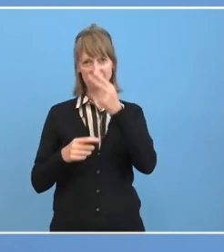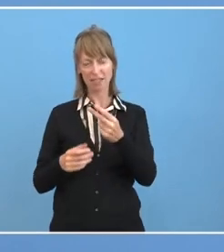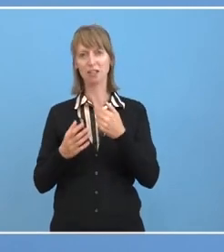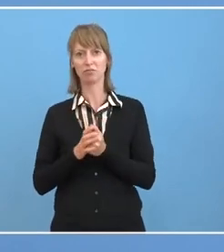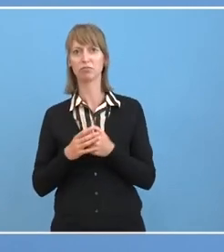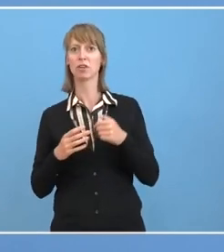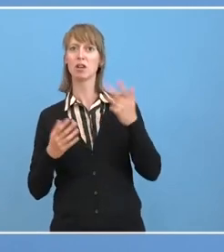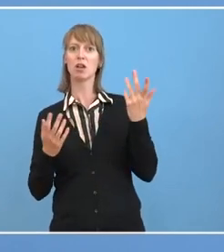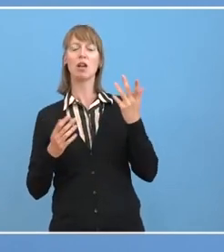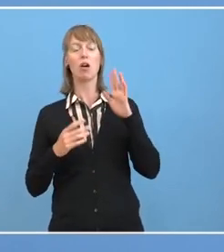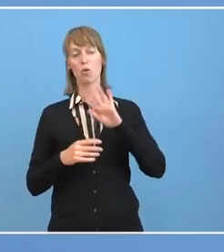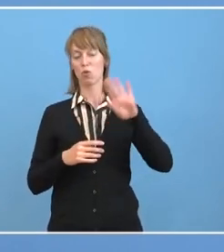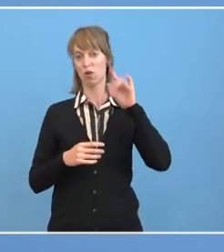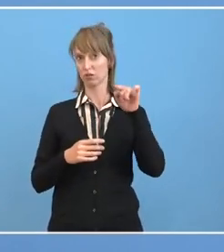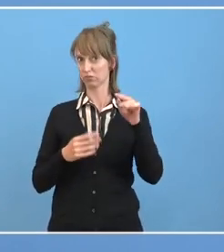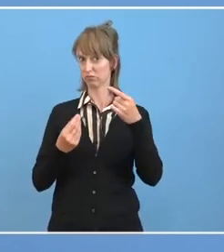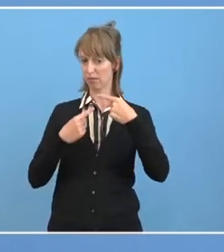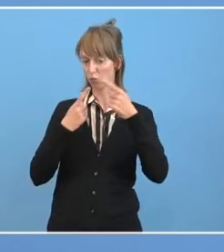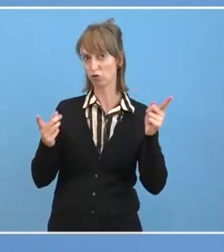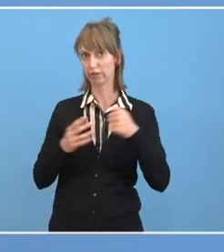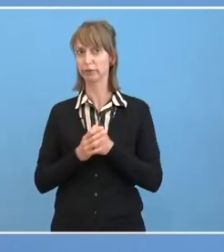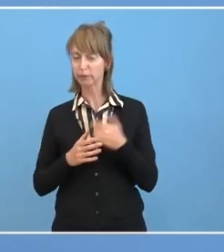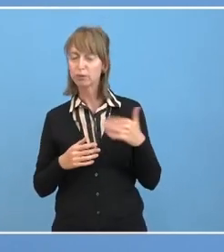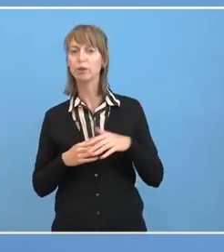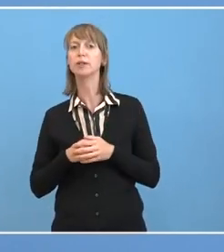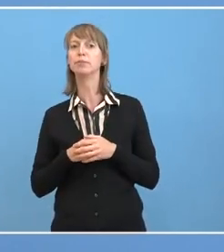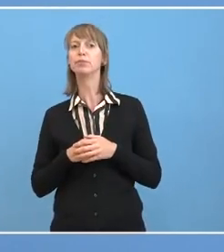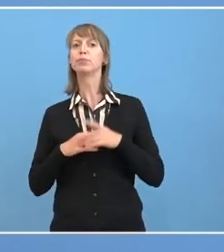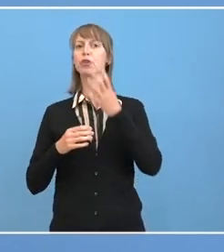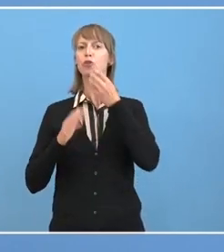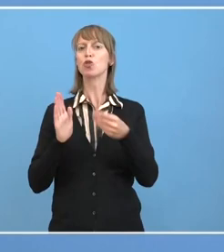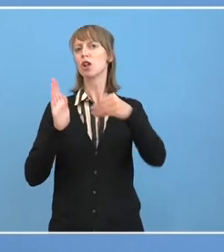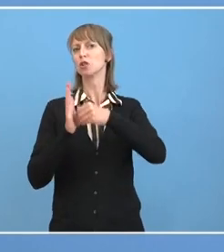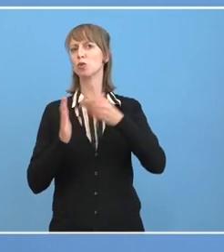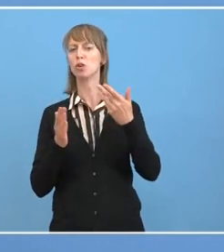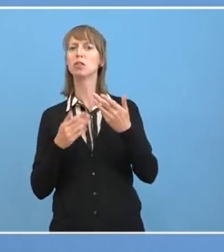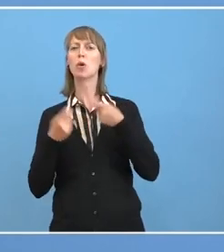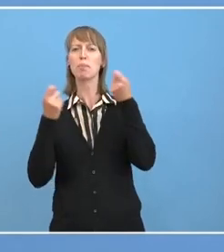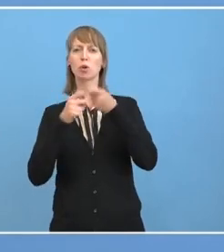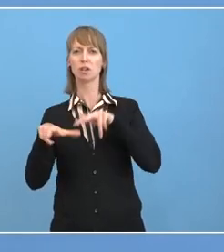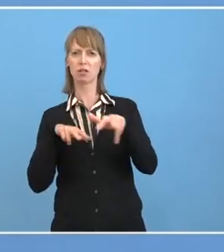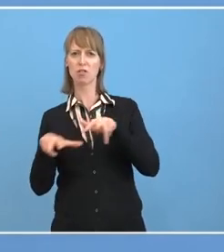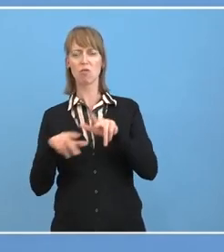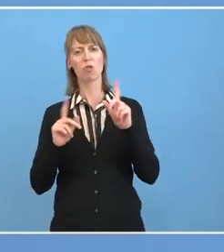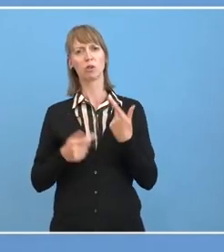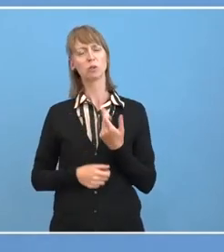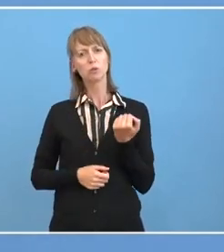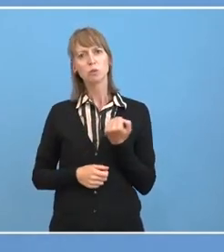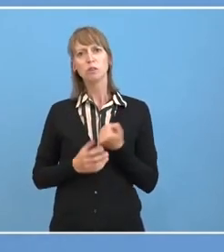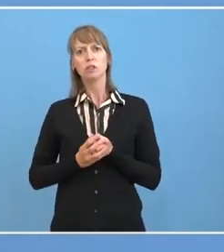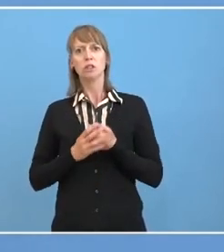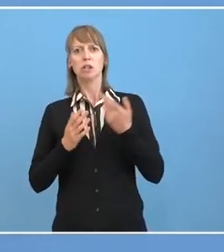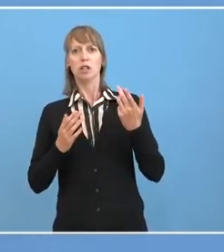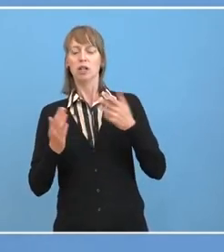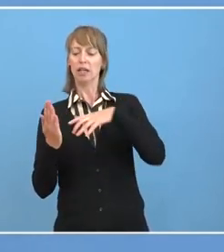gesehen und die Äußerungen gehört. Ich will außerdem noch hinzufügen, dass die Bundesregierung darüber erschüttert ist, dass Berichten